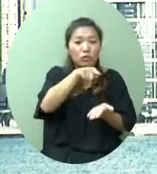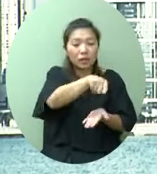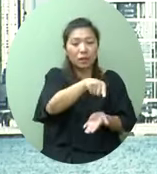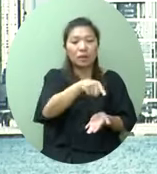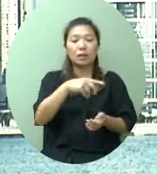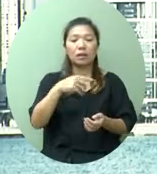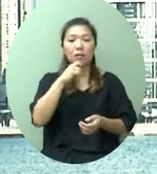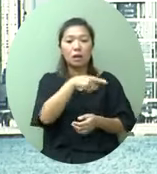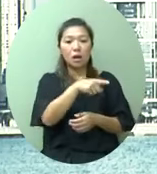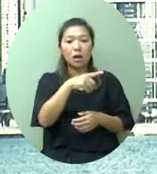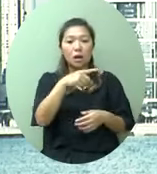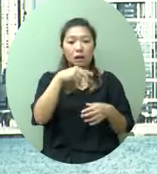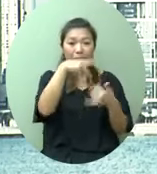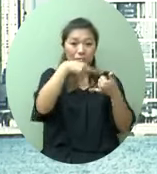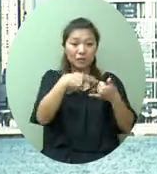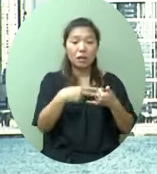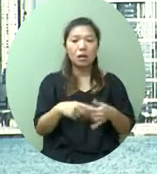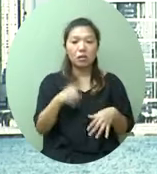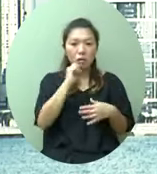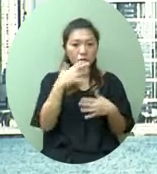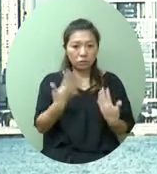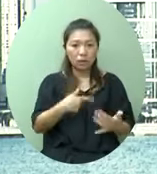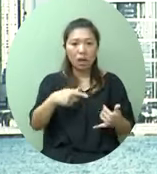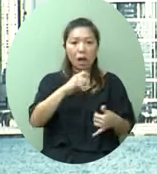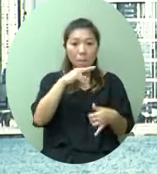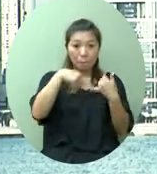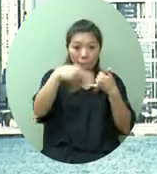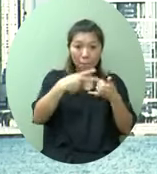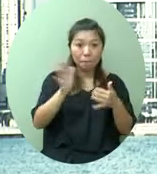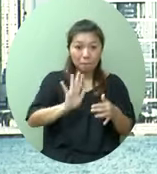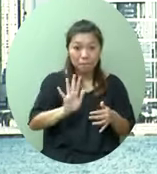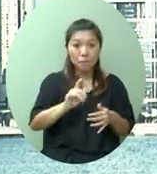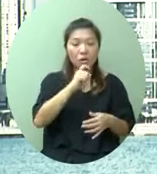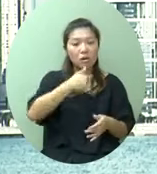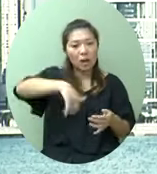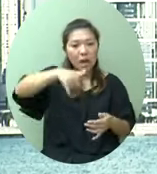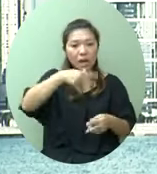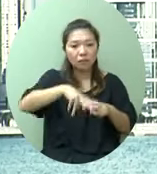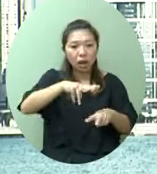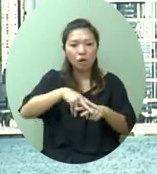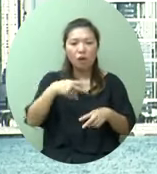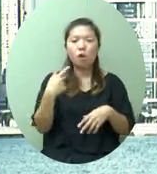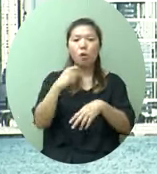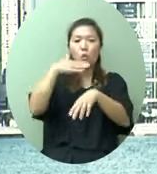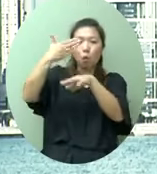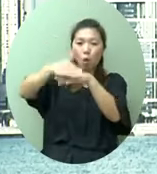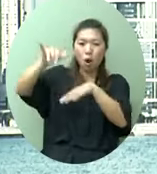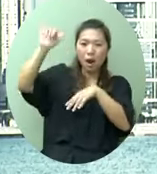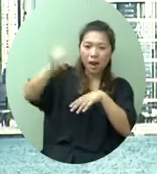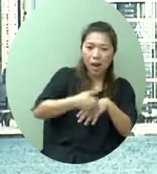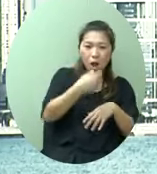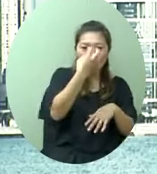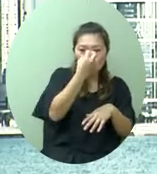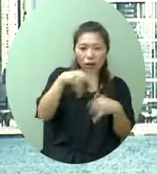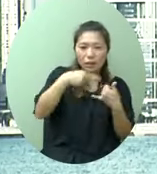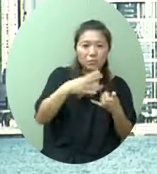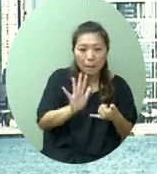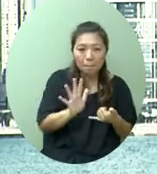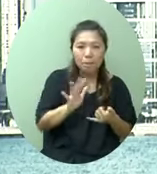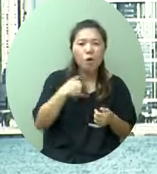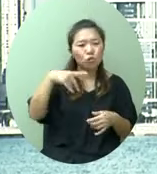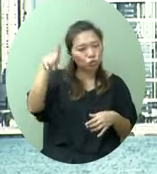嘅概念咧，就係有人可以免檢疫咁進入內地，或者喺外邊嘅人亦都可以免檢疫咁嚟到香